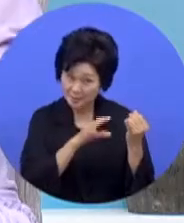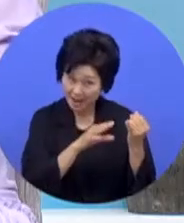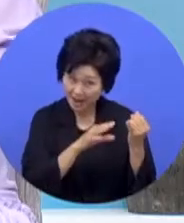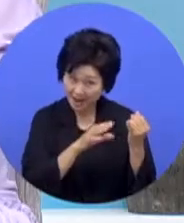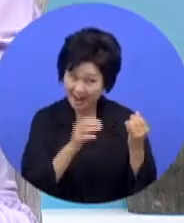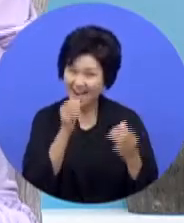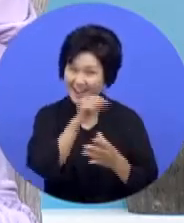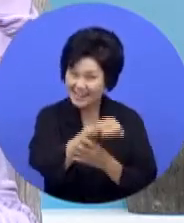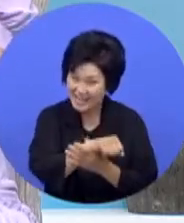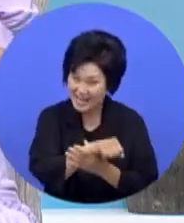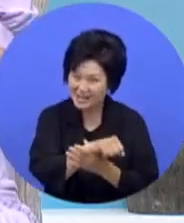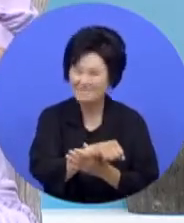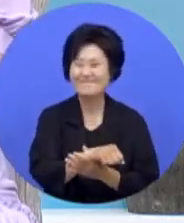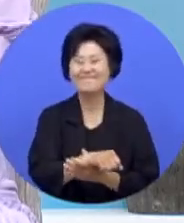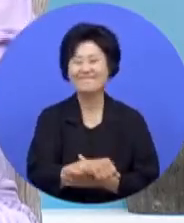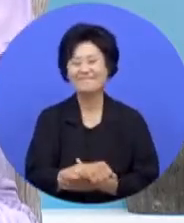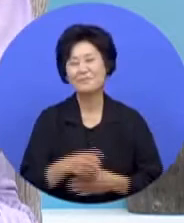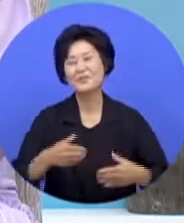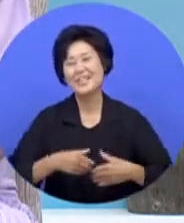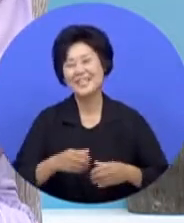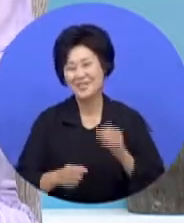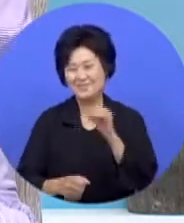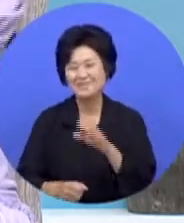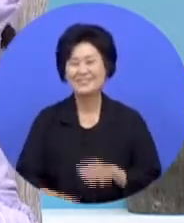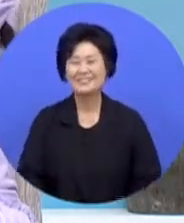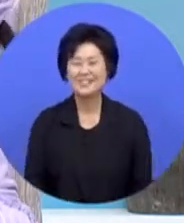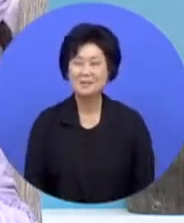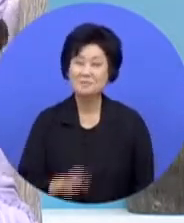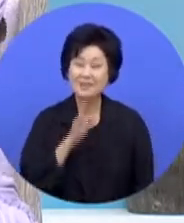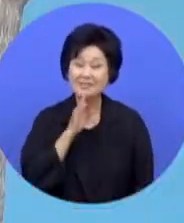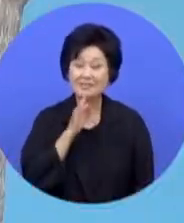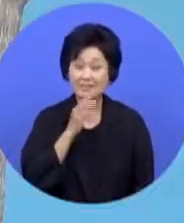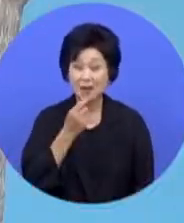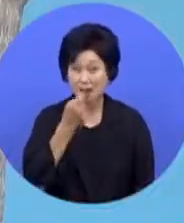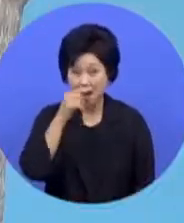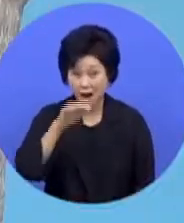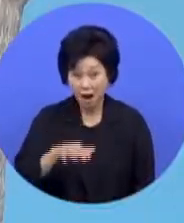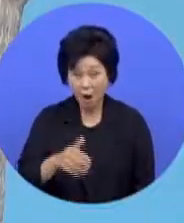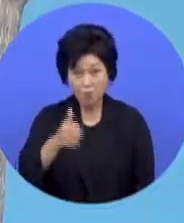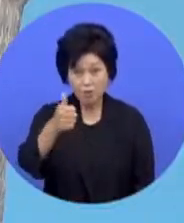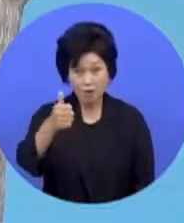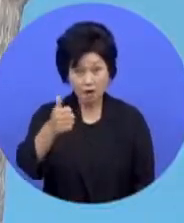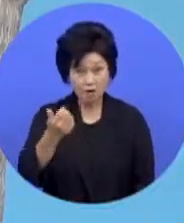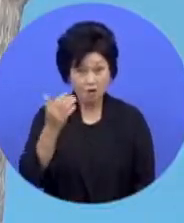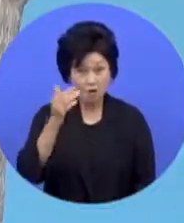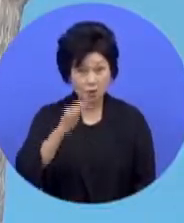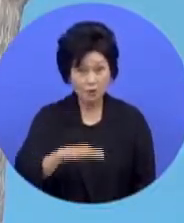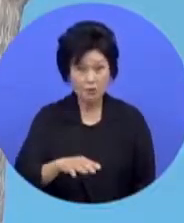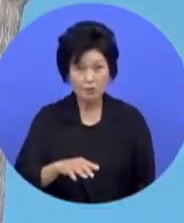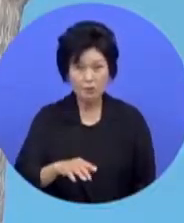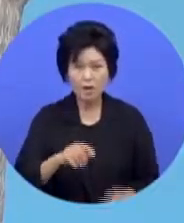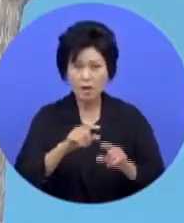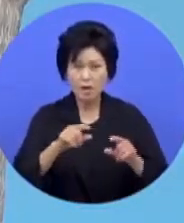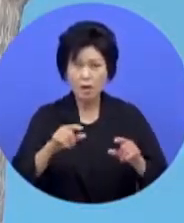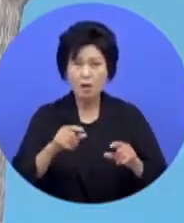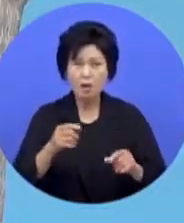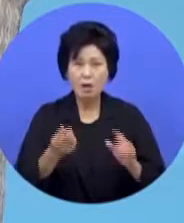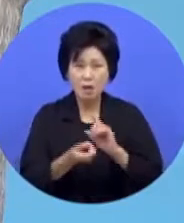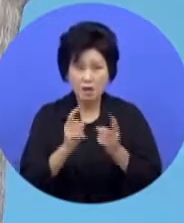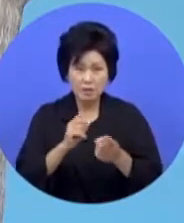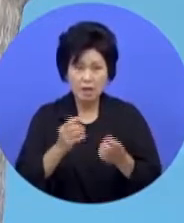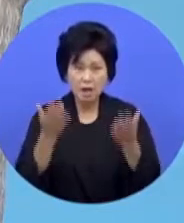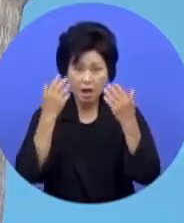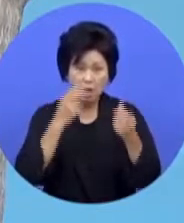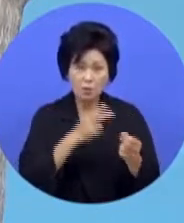가정 경제가 이 학원의 네. 원장님이셨다가 이제 학교의 선생님이 되시면 이게 그래. 그게 이제 어쩔 수 없는